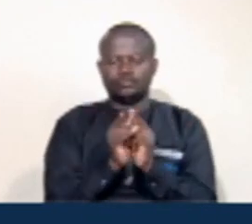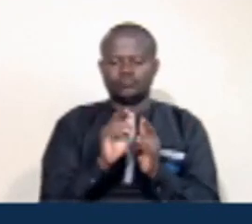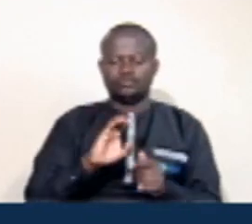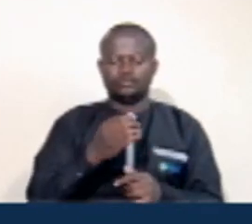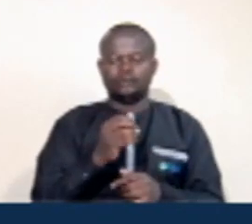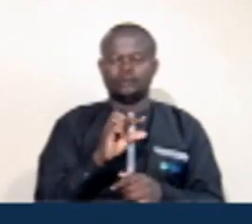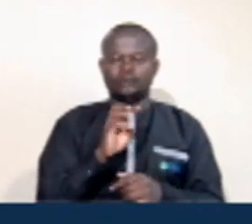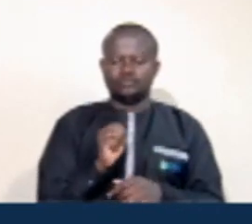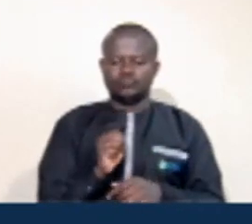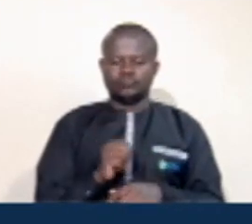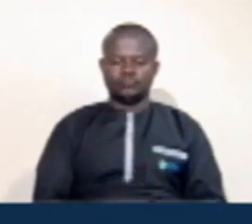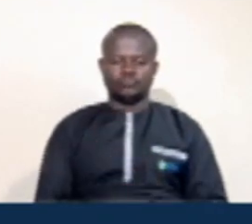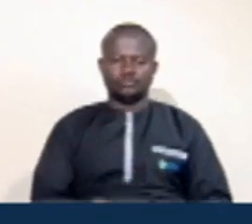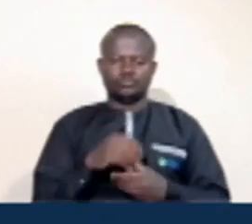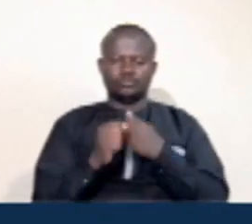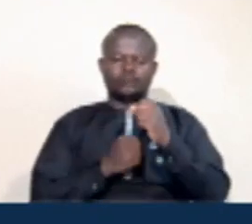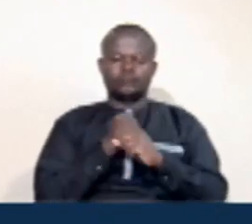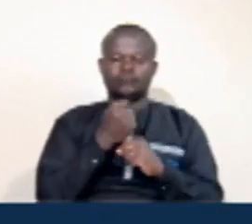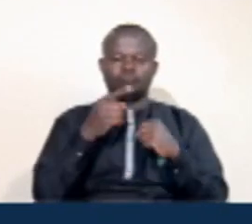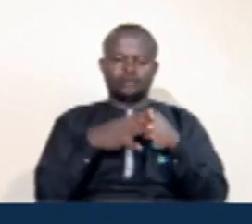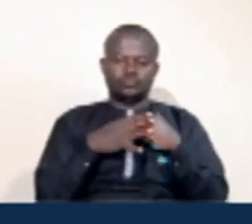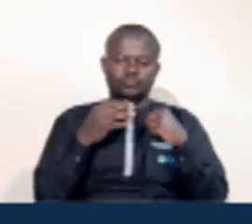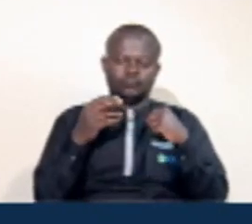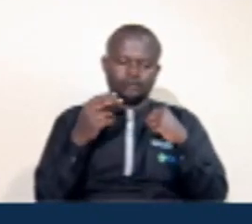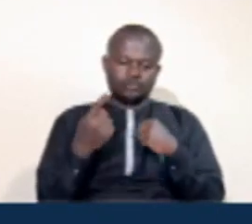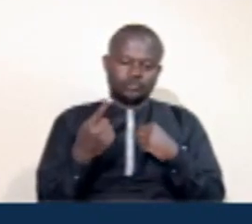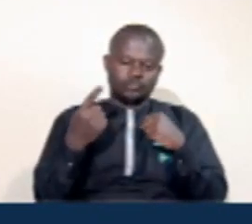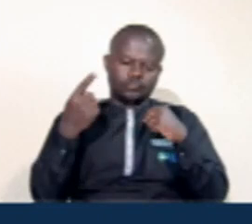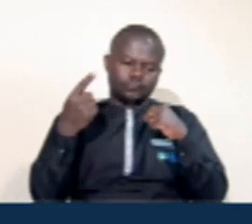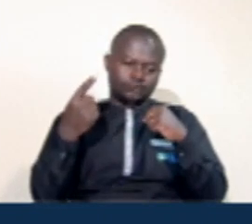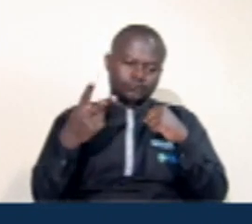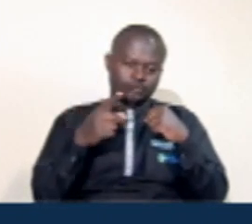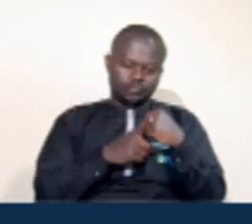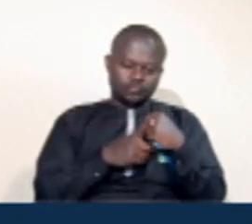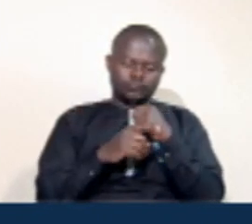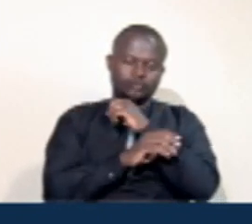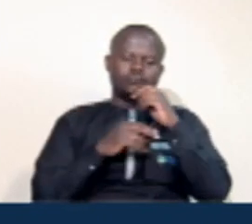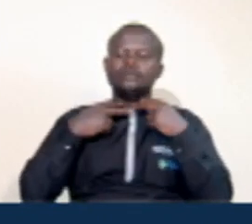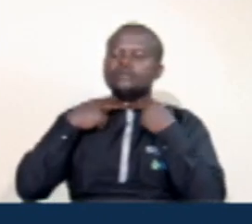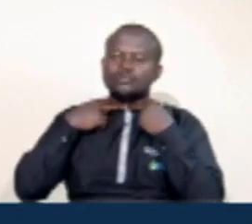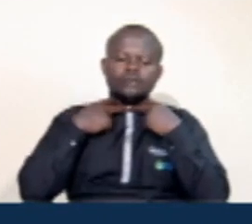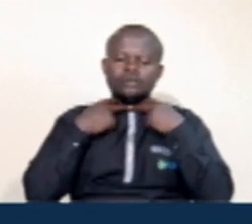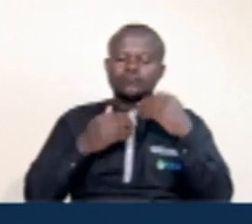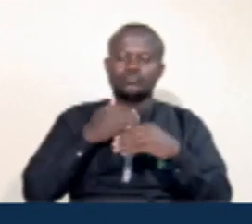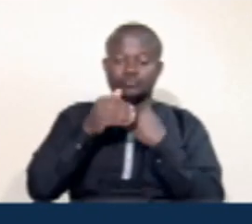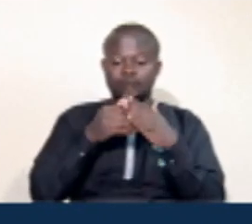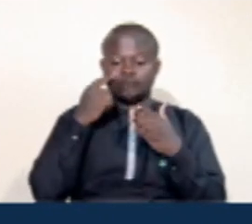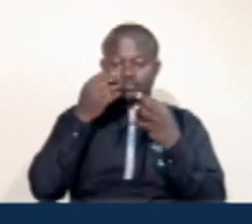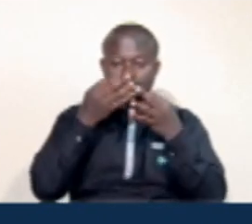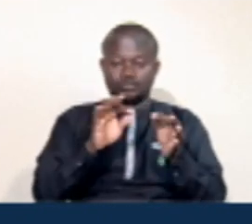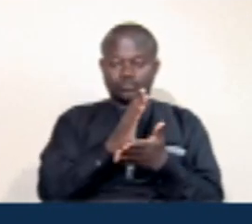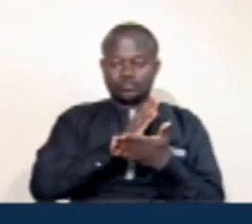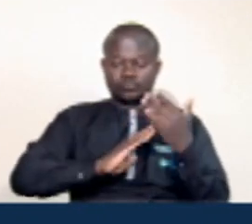Cogamo. Mu gihumbi kimwe 1926 nibwo ibihugu byari byarakoronijwe n'Ubwongereza nyuma bikaza kubona ubwigenge